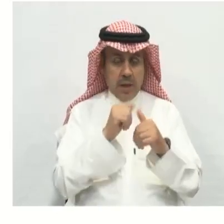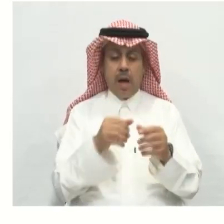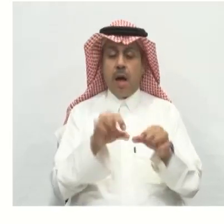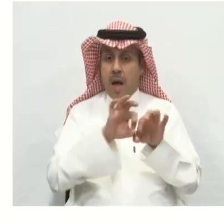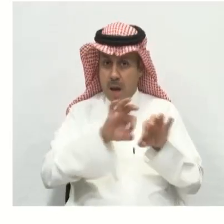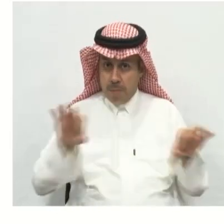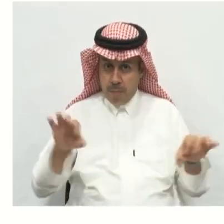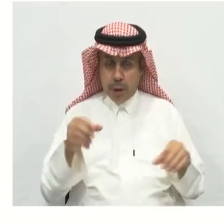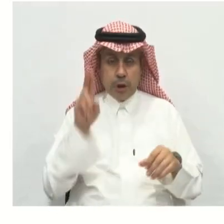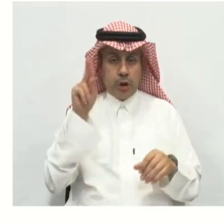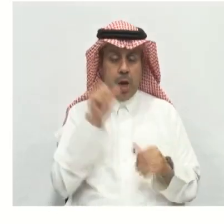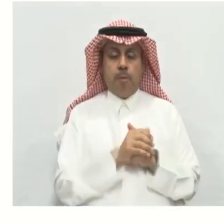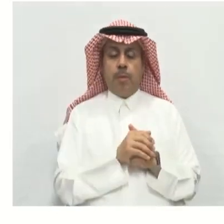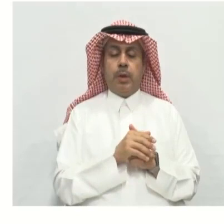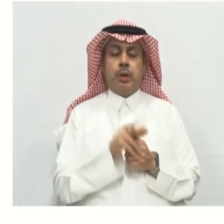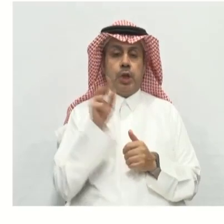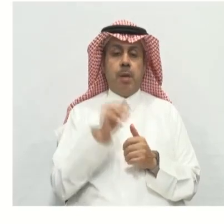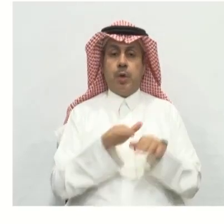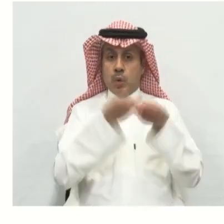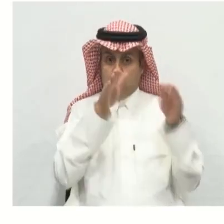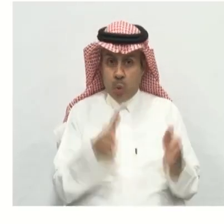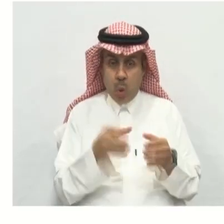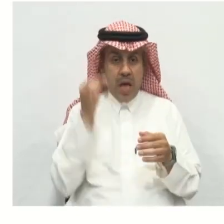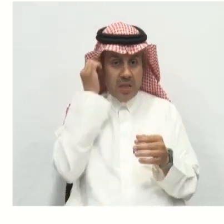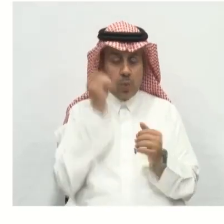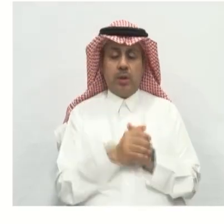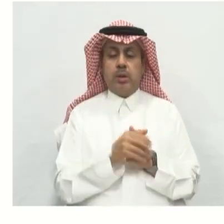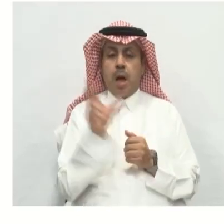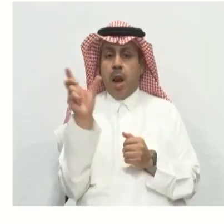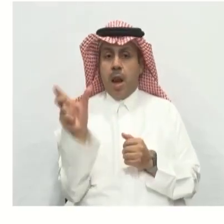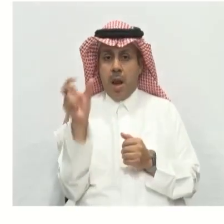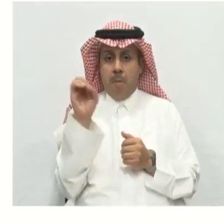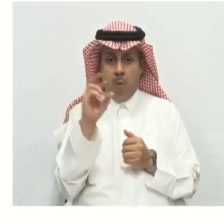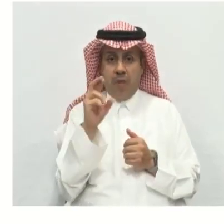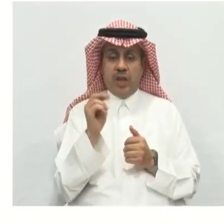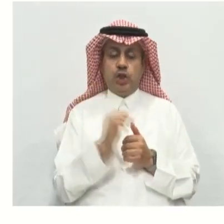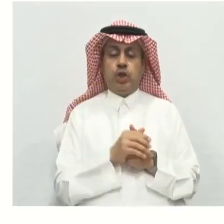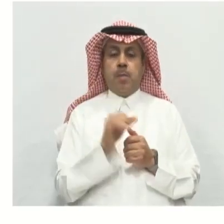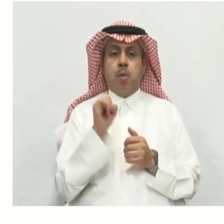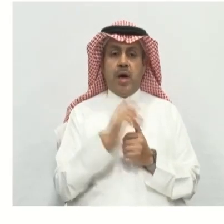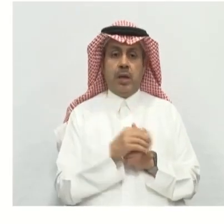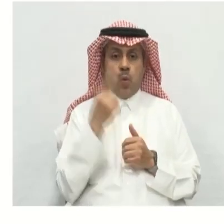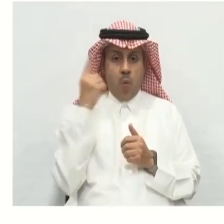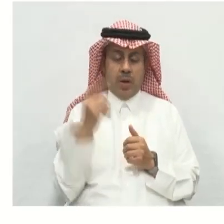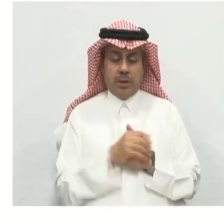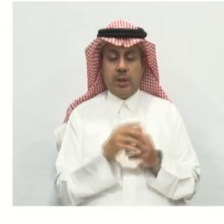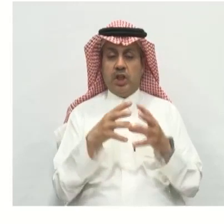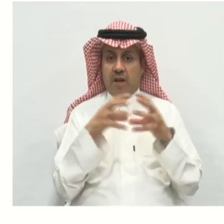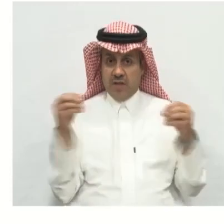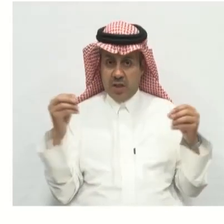متنبئ الصندوق الاسود عن النموذج المحايد المحلي القابل للتفسير والشرح